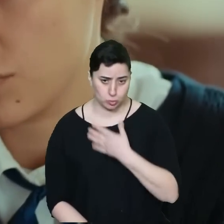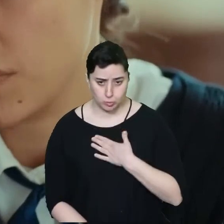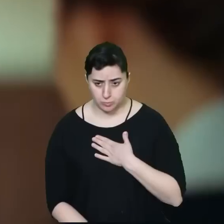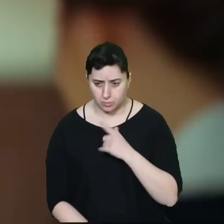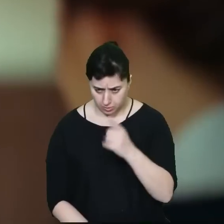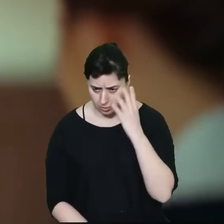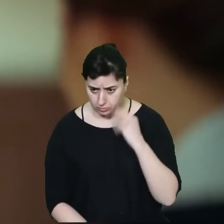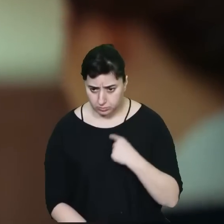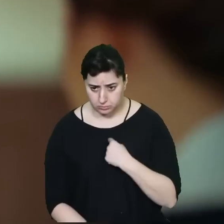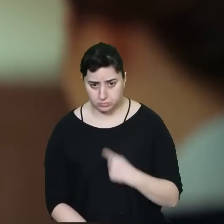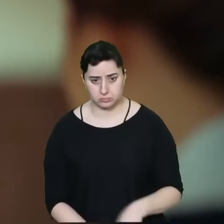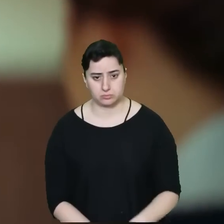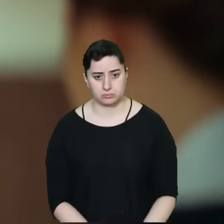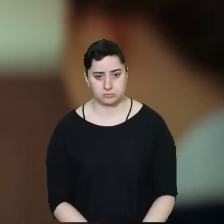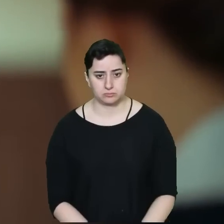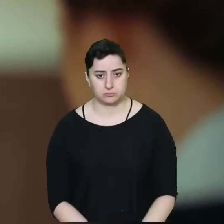Anlıyorsun beni değil mi?